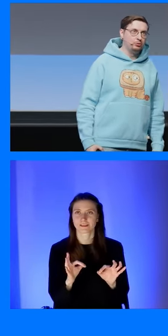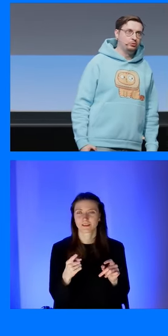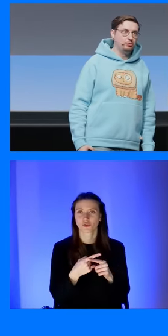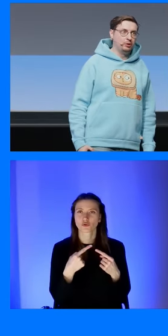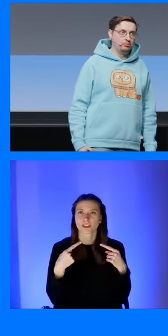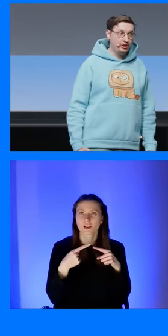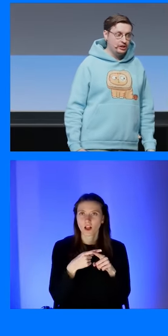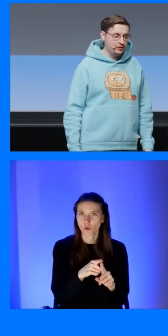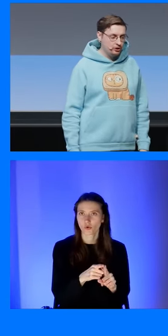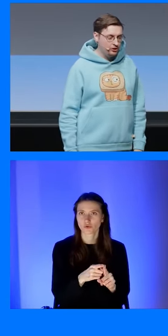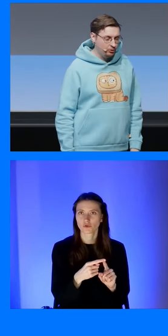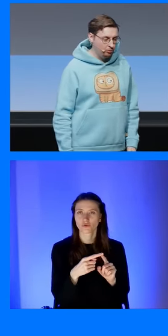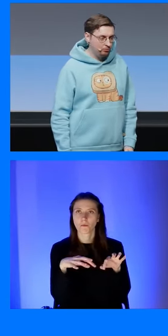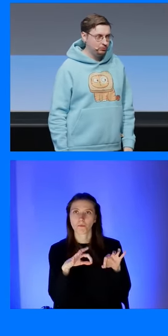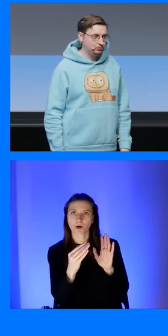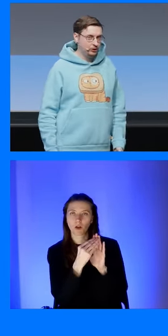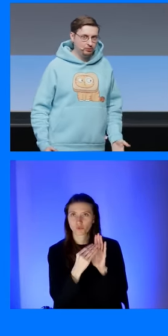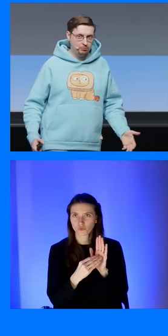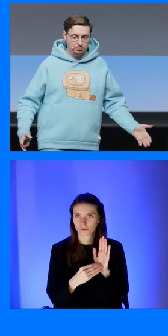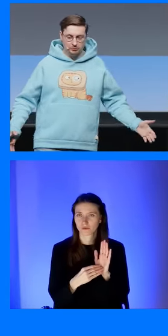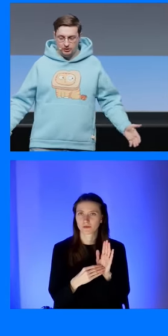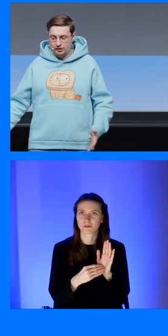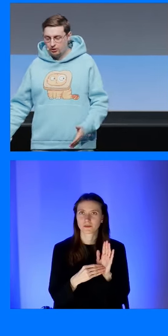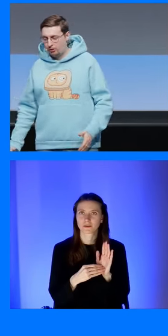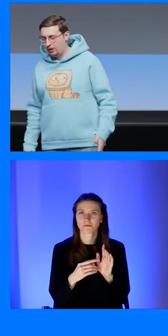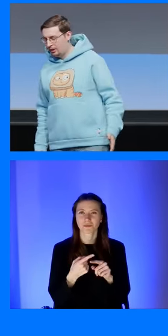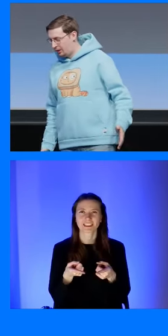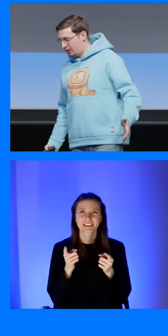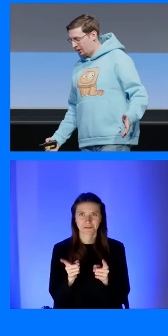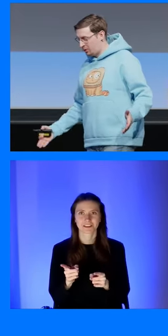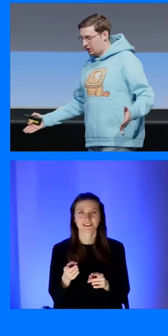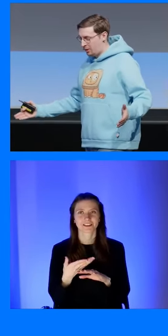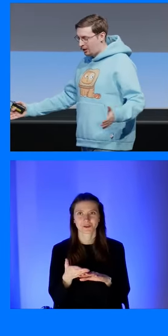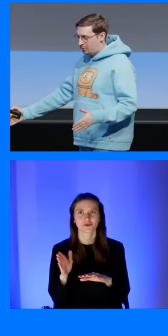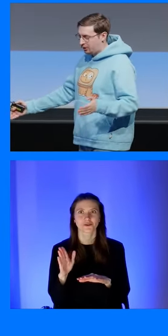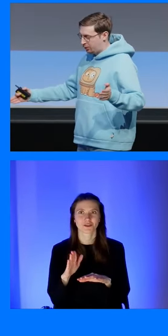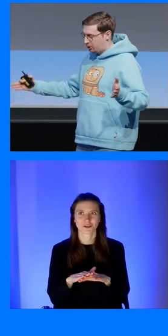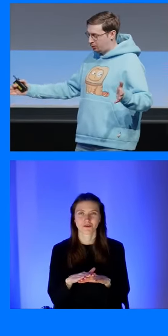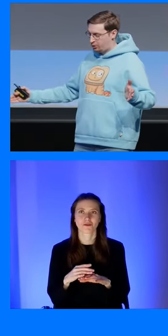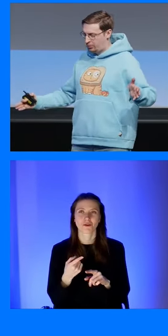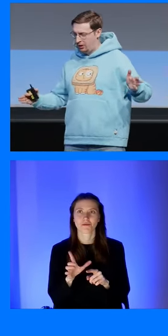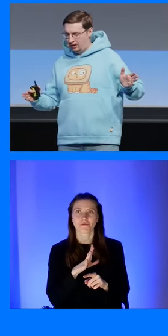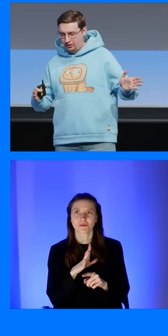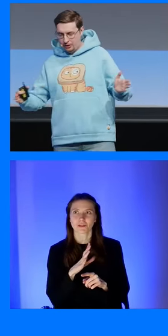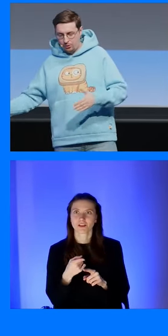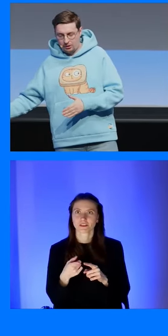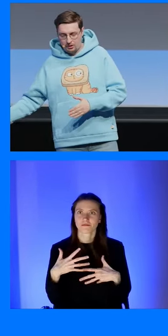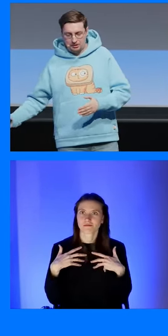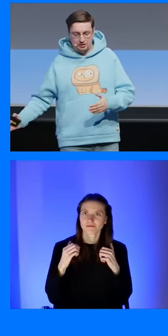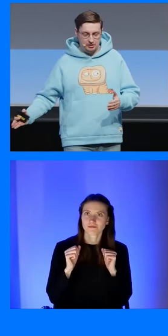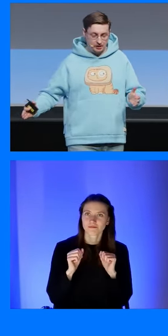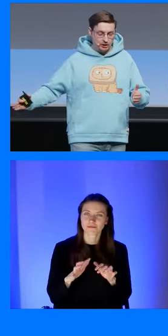технологию, там, 10 лет своей жизни, ну, это действительно тяжело. Я знаю, когда общаешься с ребятами, которые сегодня уже там